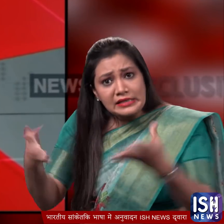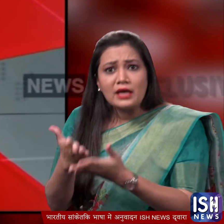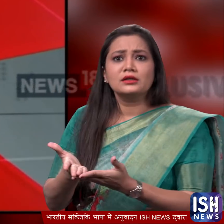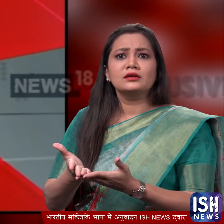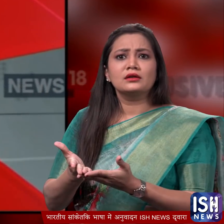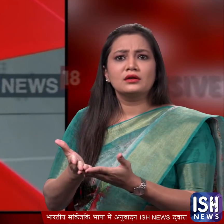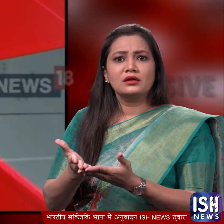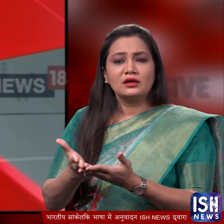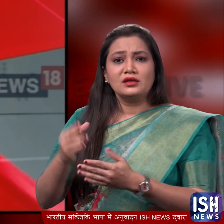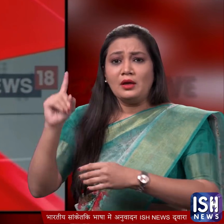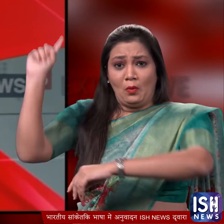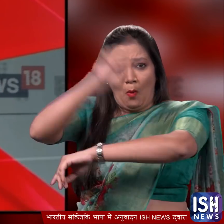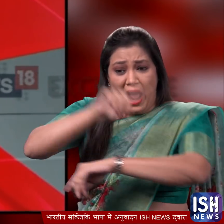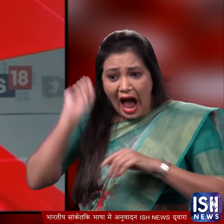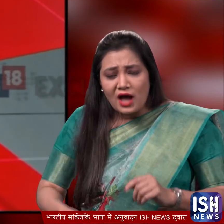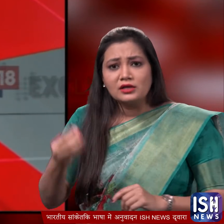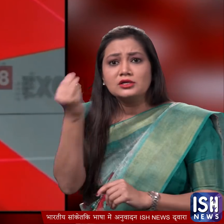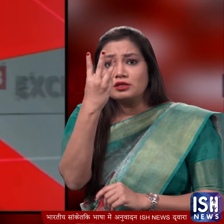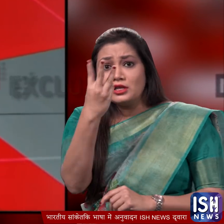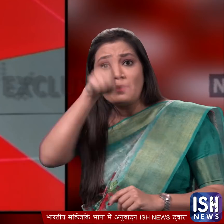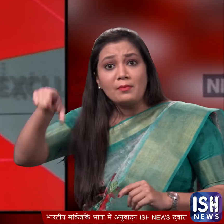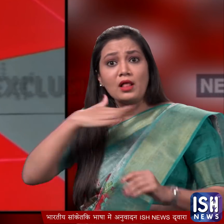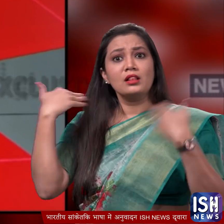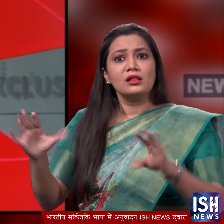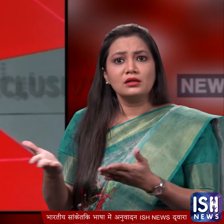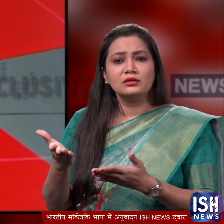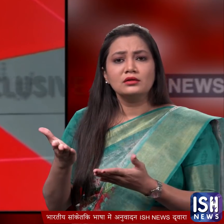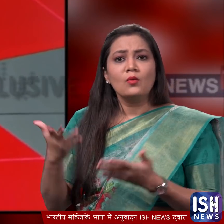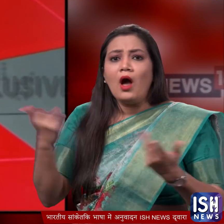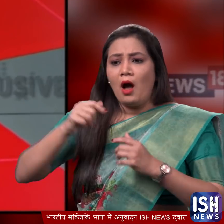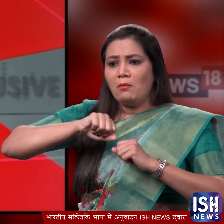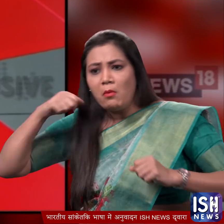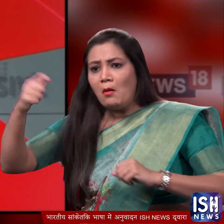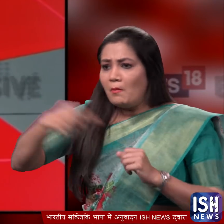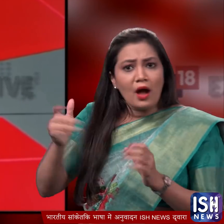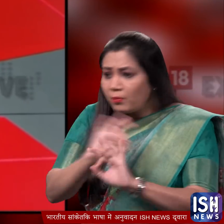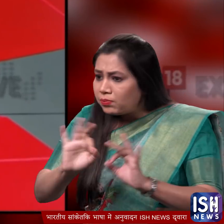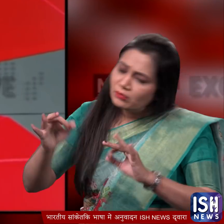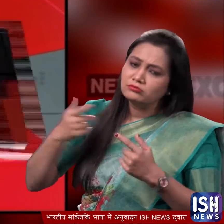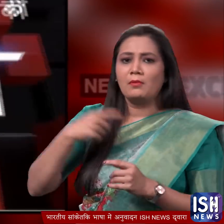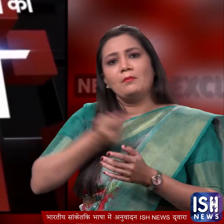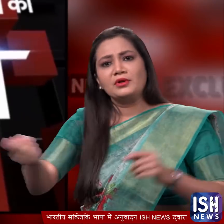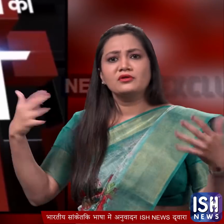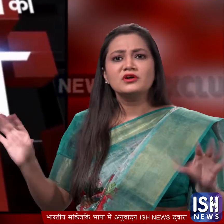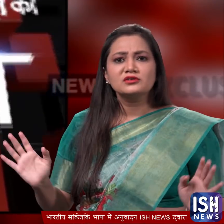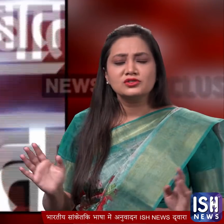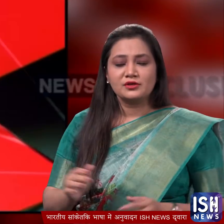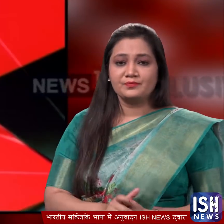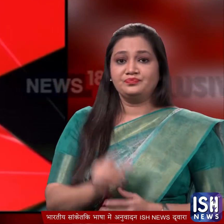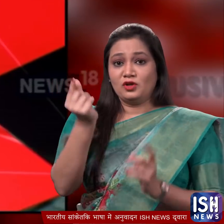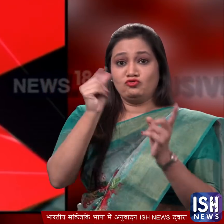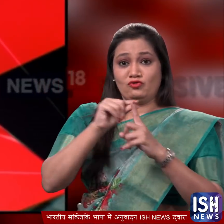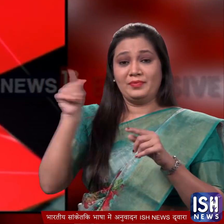ही शुरू हुई थी। यहां 24 घंटे से भी कम समय में अपराधियों ने 3 लोगों को सिर्फ रंगदारी वसूलने के लिए मार दिया।